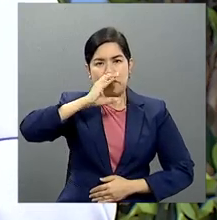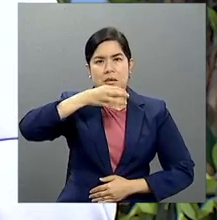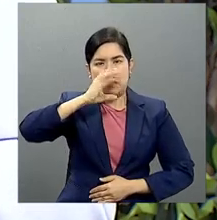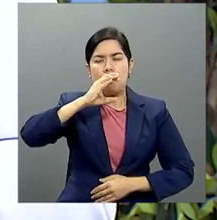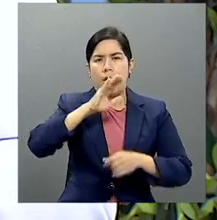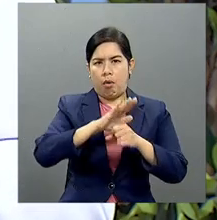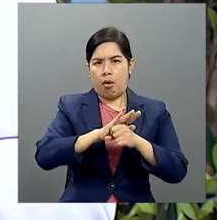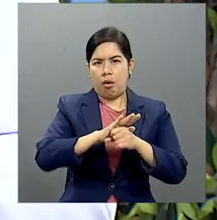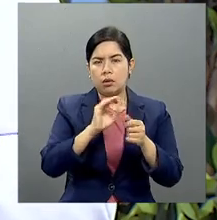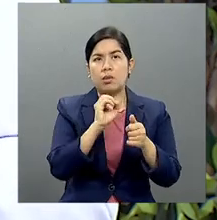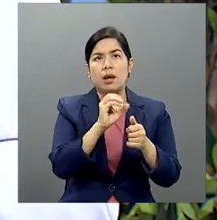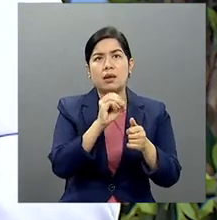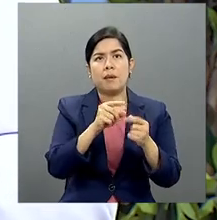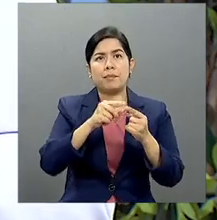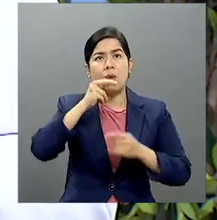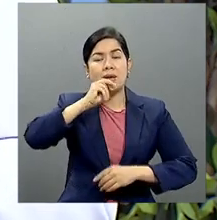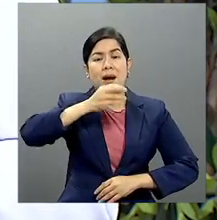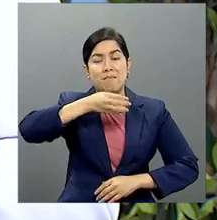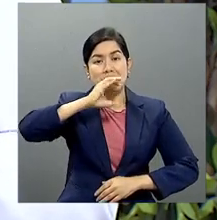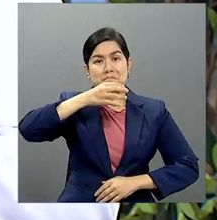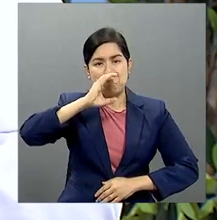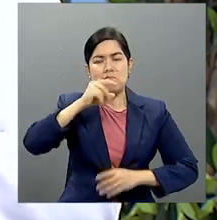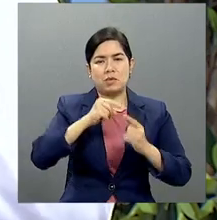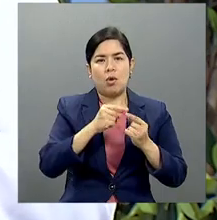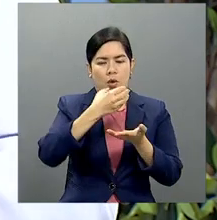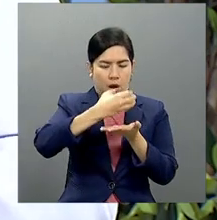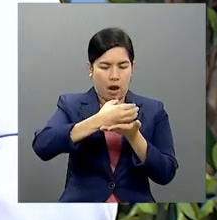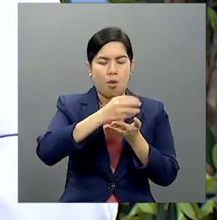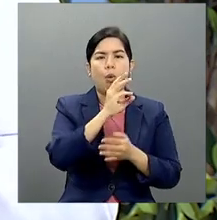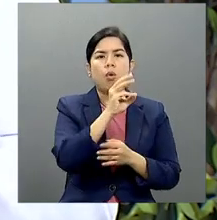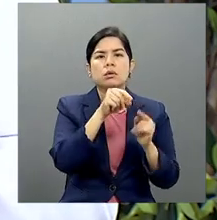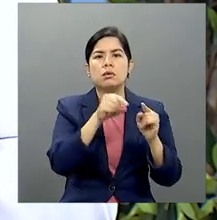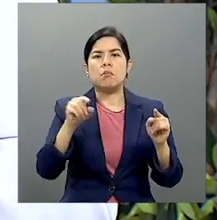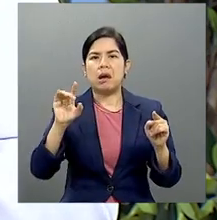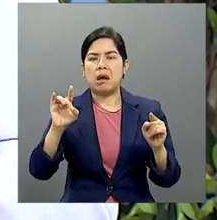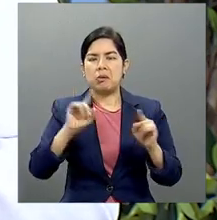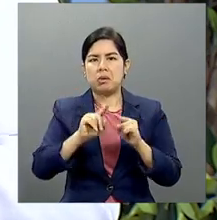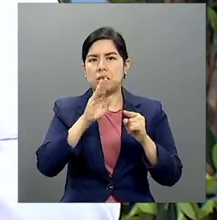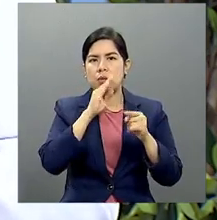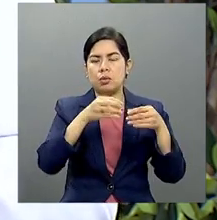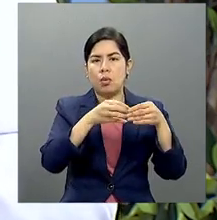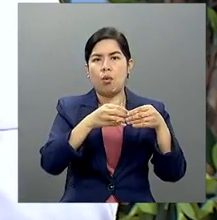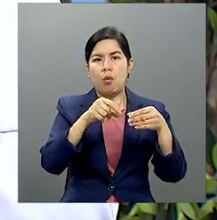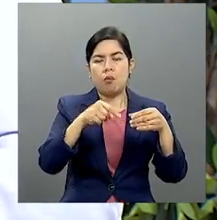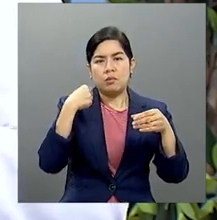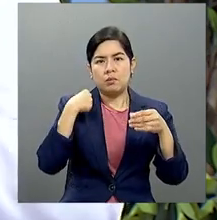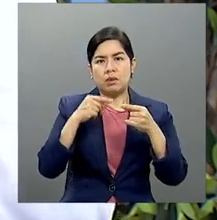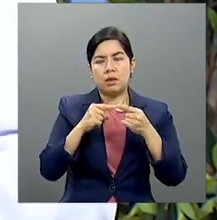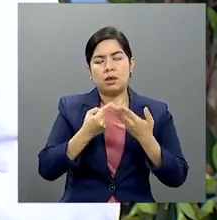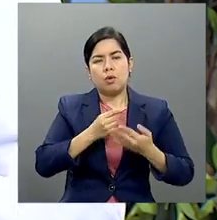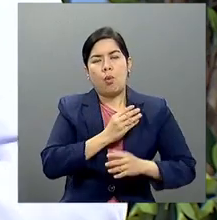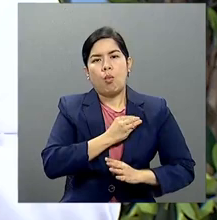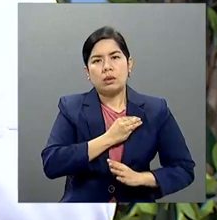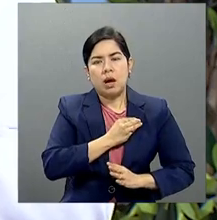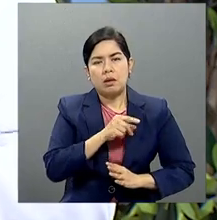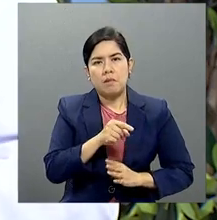ำให้กินน้ำเนี่ยอย่างน้อยเนี่ย 6-8 แก้วต่อวันแต่ว่าในผู้ป่วยที่มีโรคประจำตัวอื่นอย่างเช่นโรคหัวใจที่อาจจะมีปัญห